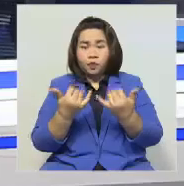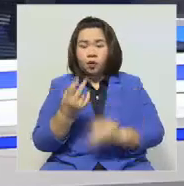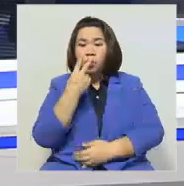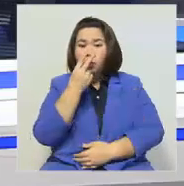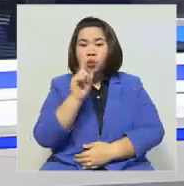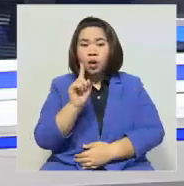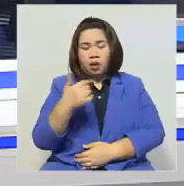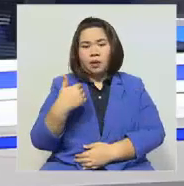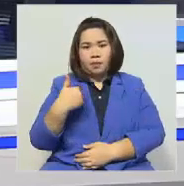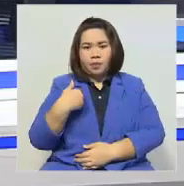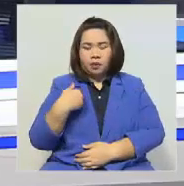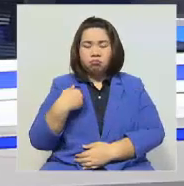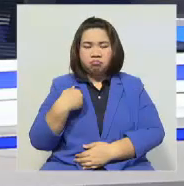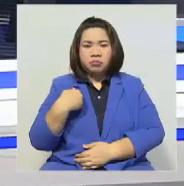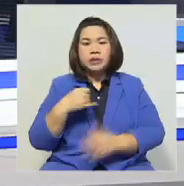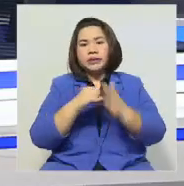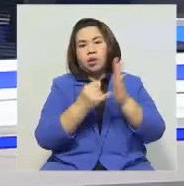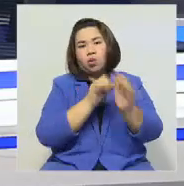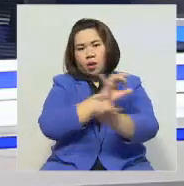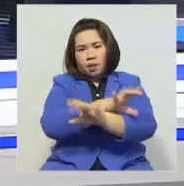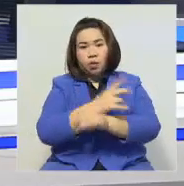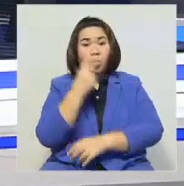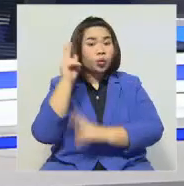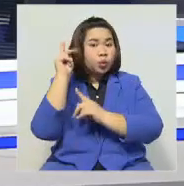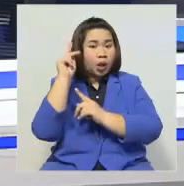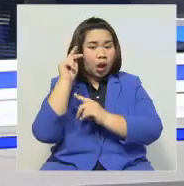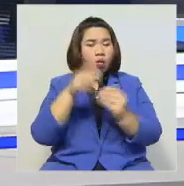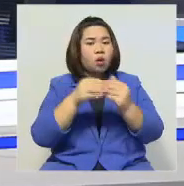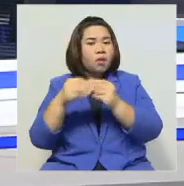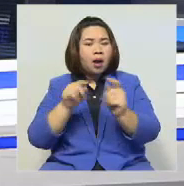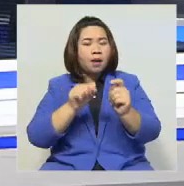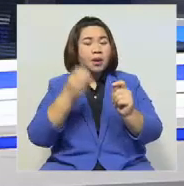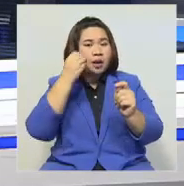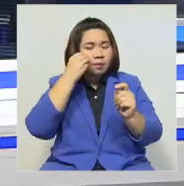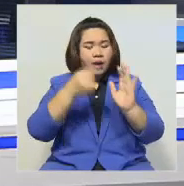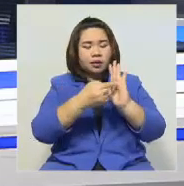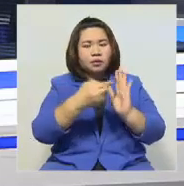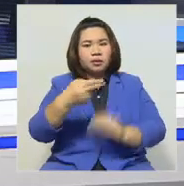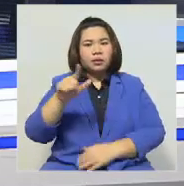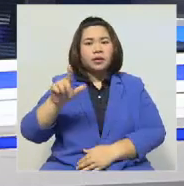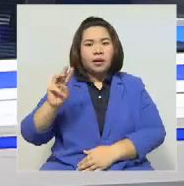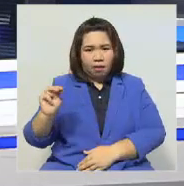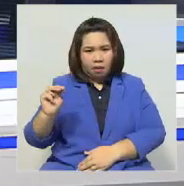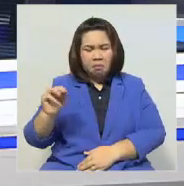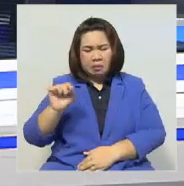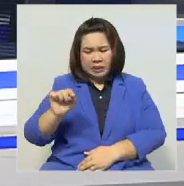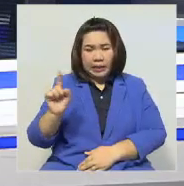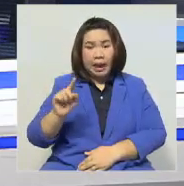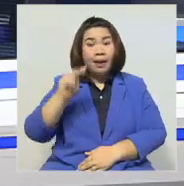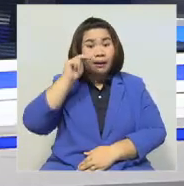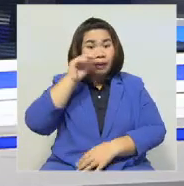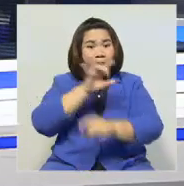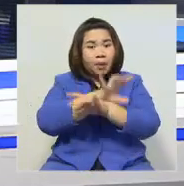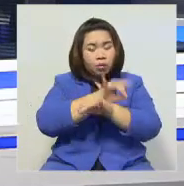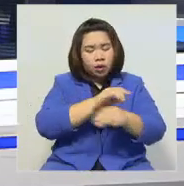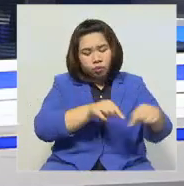เราจะพาคุณผู้ชมไปตรวจสอบสถานการณ์ที่จังหวัดเพชรบุรีกันแต่ว่าจะพาไปดูที่อำเภอบ้านแหลมอำเภอบ้านแหลมจะเป็นจุดสุดท้ายของแม่น้ำเพ